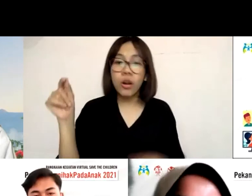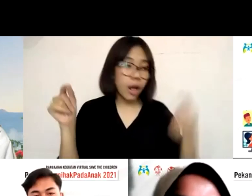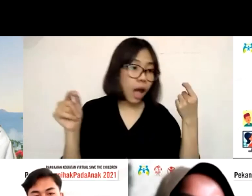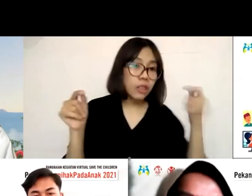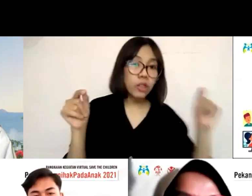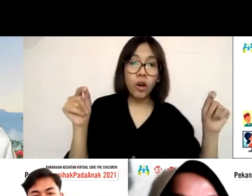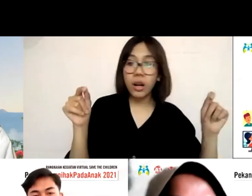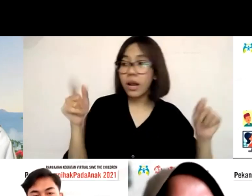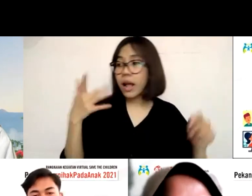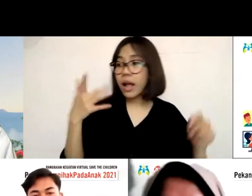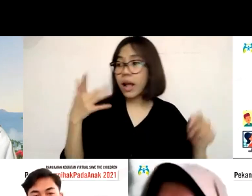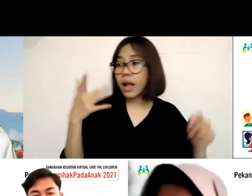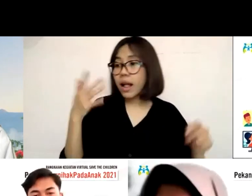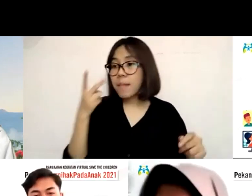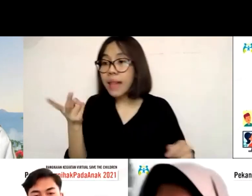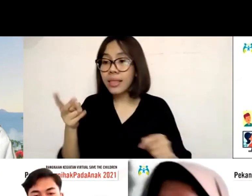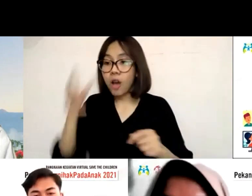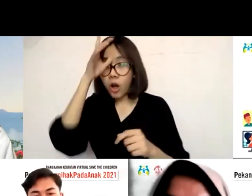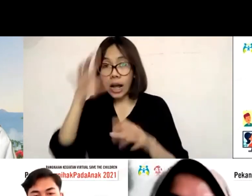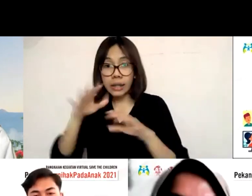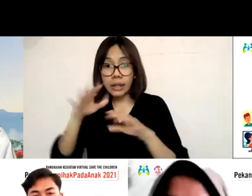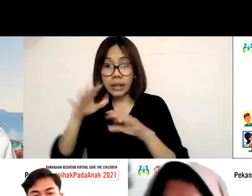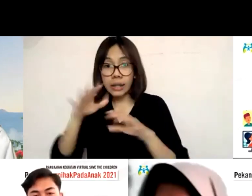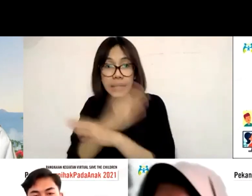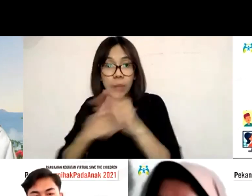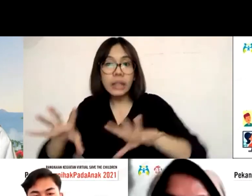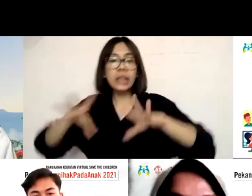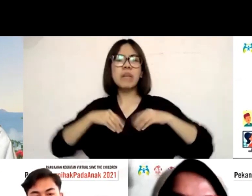berkebutuhan khusus di setiap kabupaten kota? Kemudian